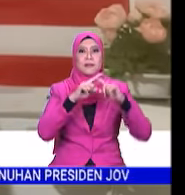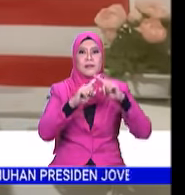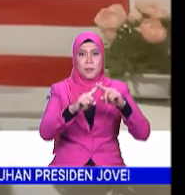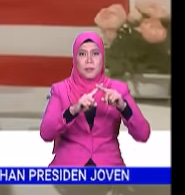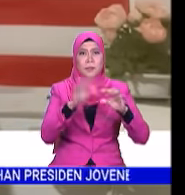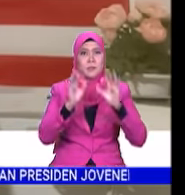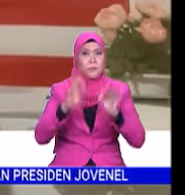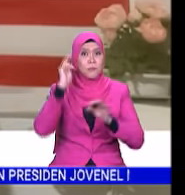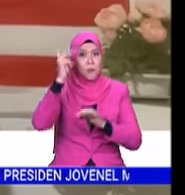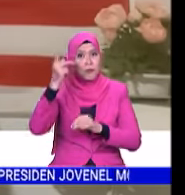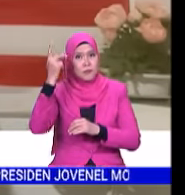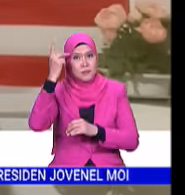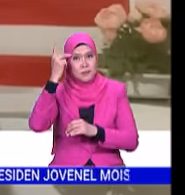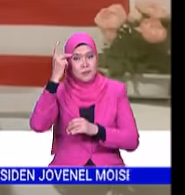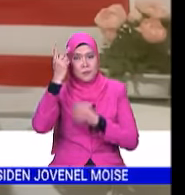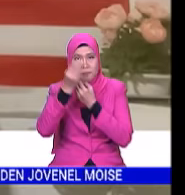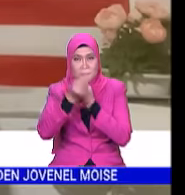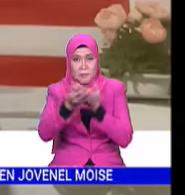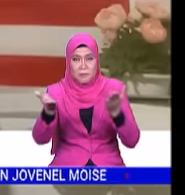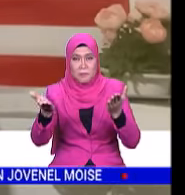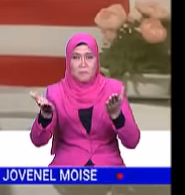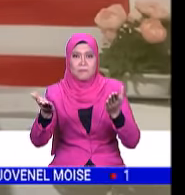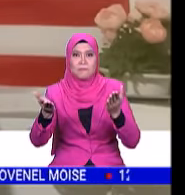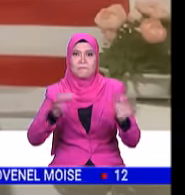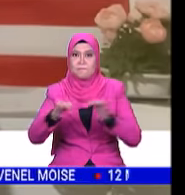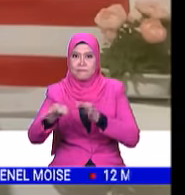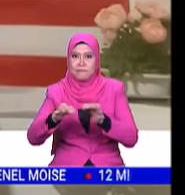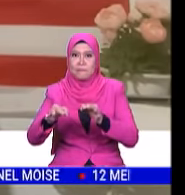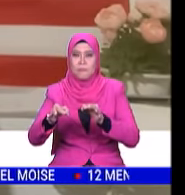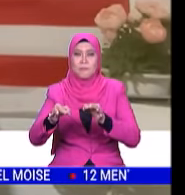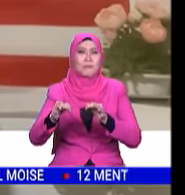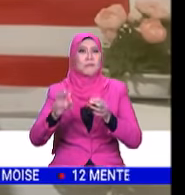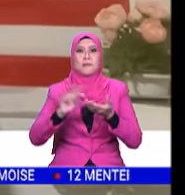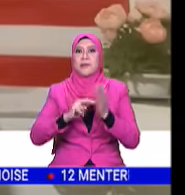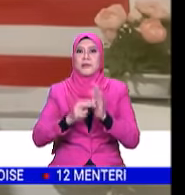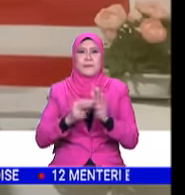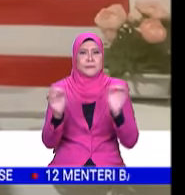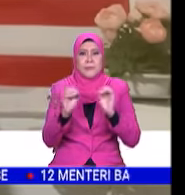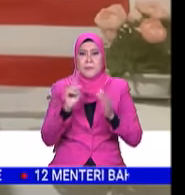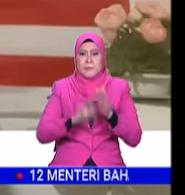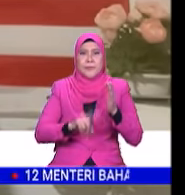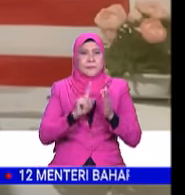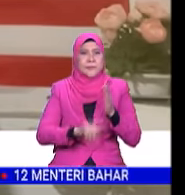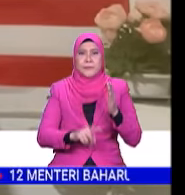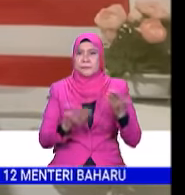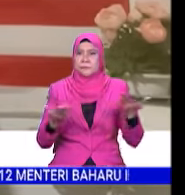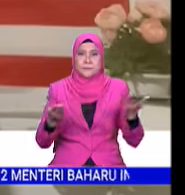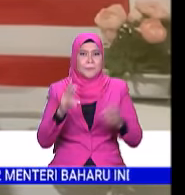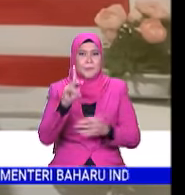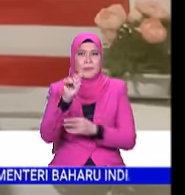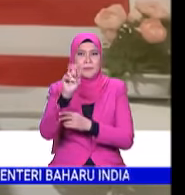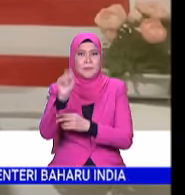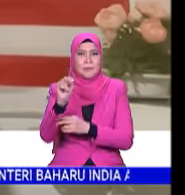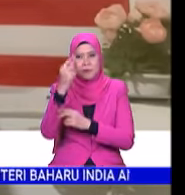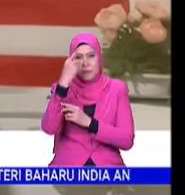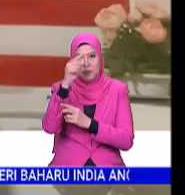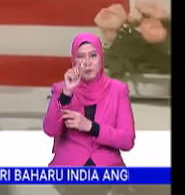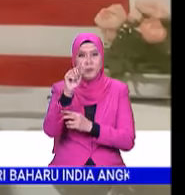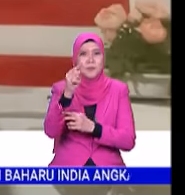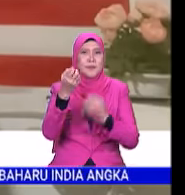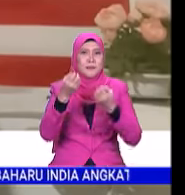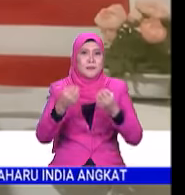parti politik itu telah membuat kenyataan, ianya tidaklah memberi kesan secara langsung ke atas